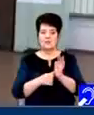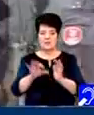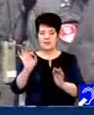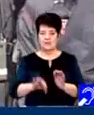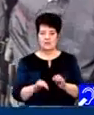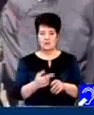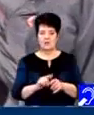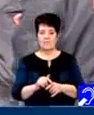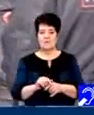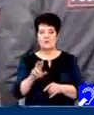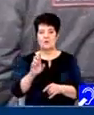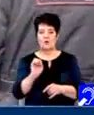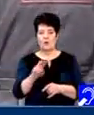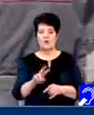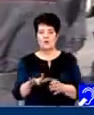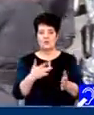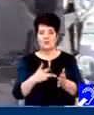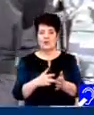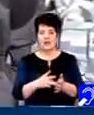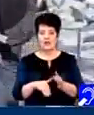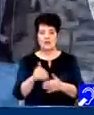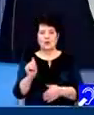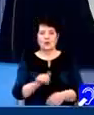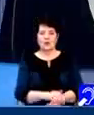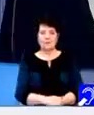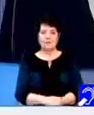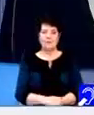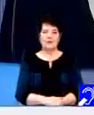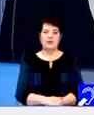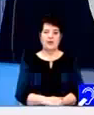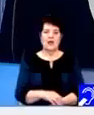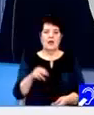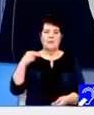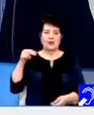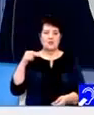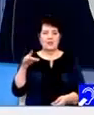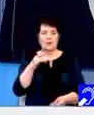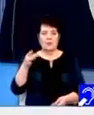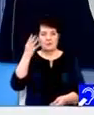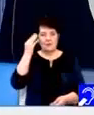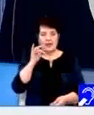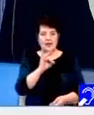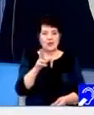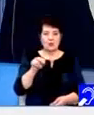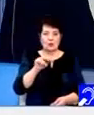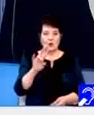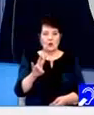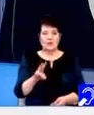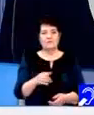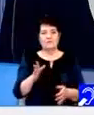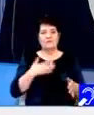cifrelor furnizate de Biroul Electoral Central. Președintele Republicii Moldova, Igor Dodon, se